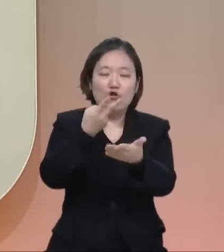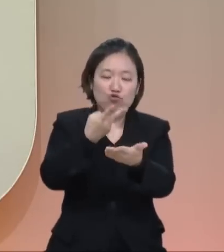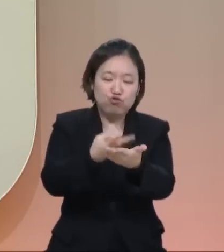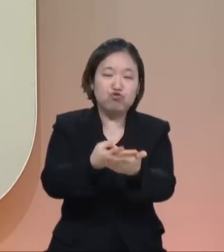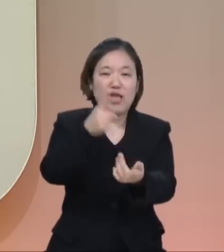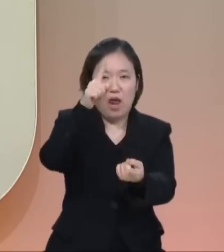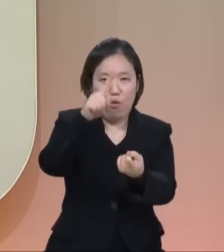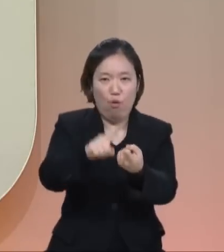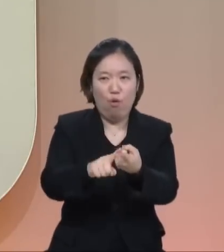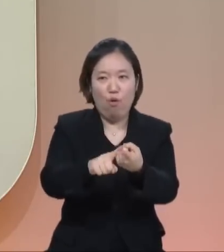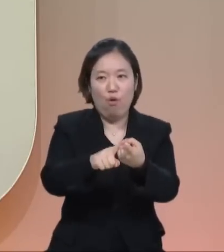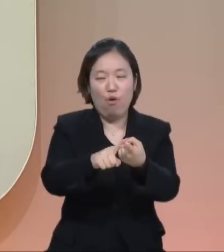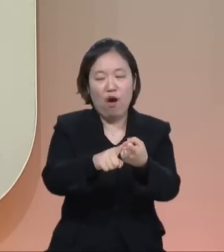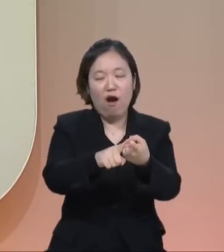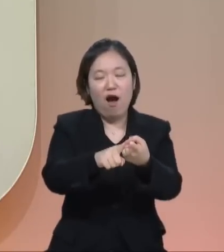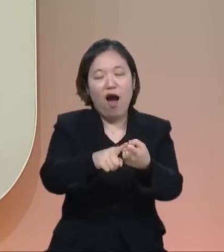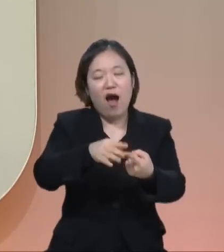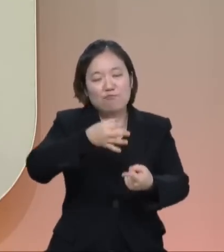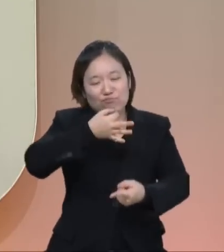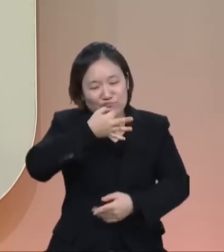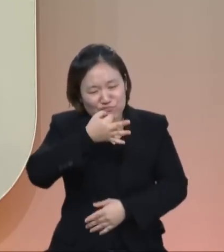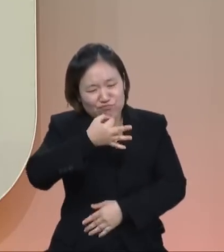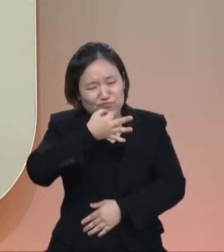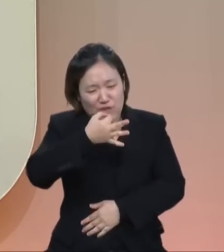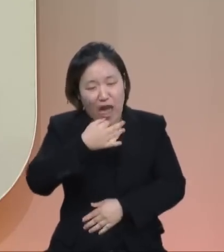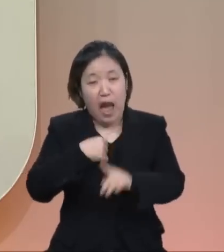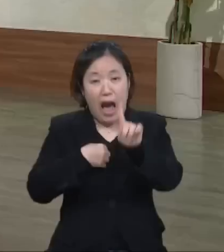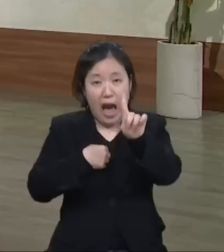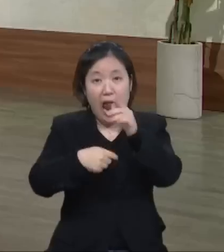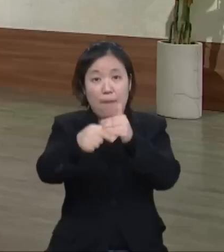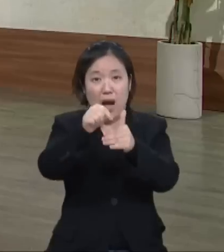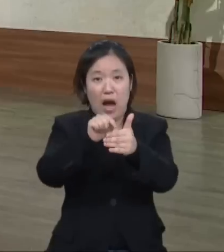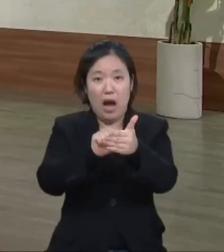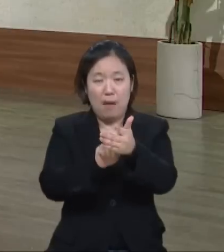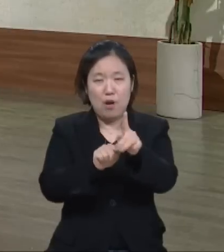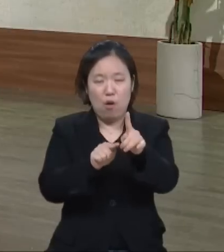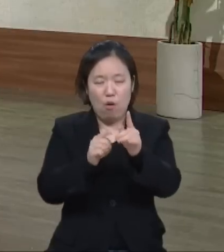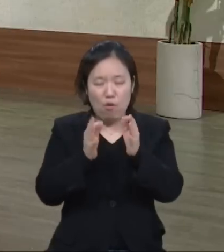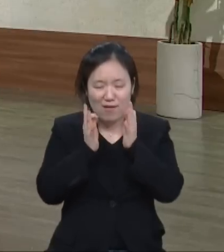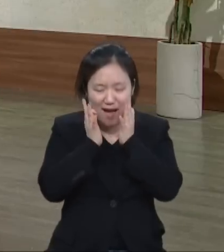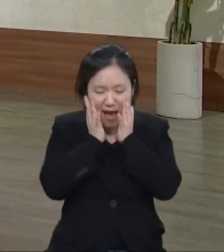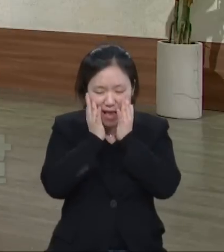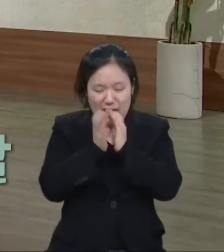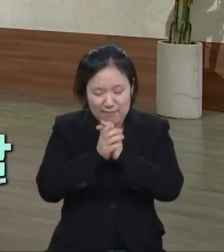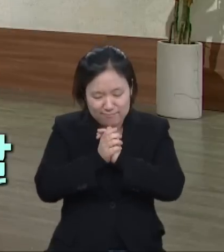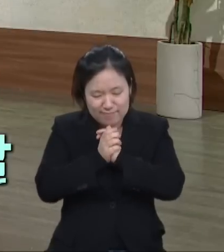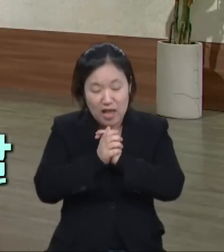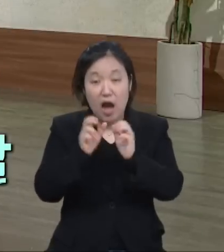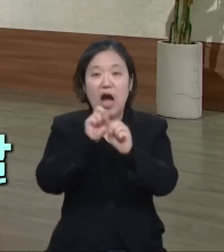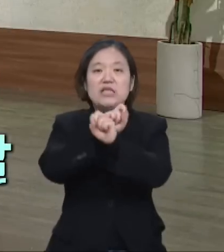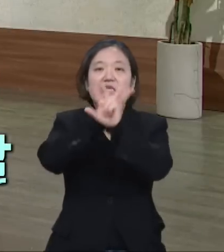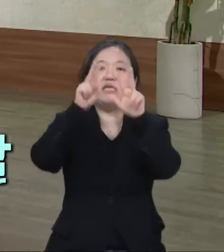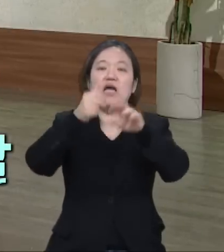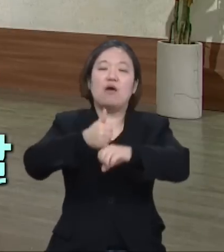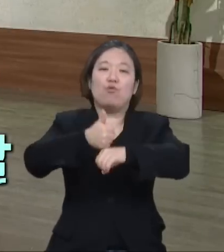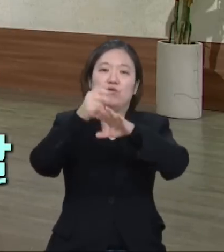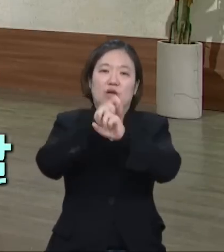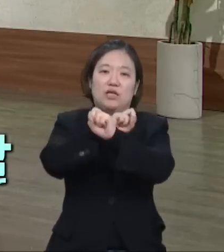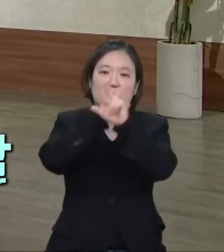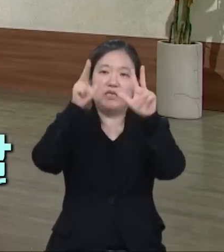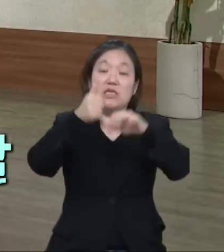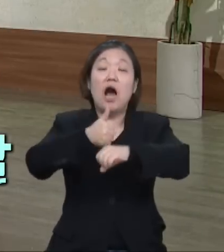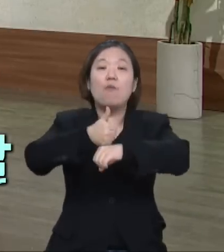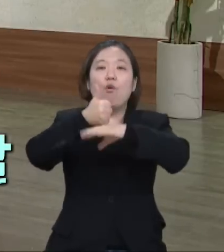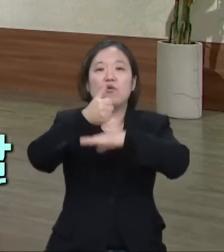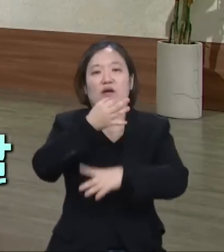누워서 한결같이 열심으로 일념으로 지장보살을 염불합니다